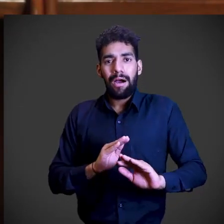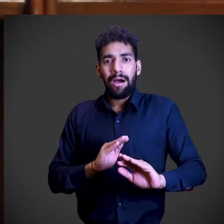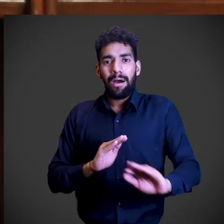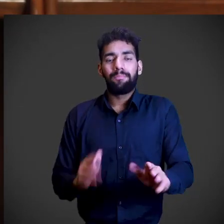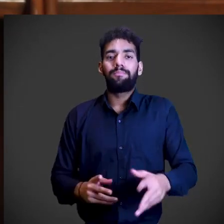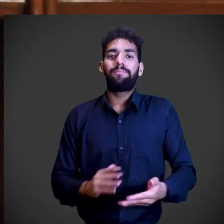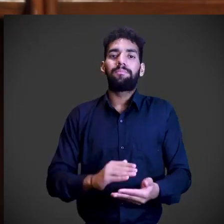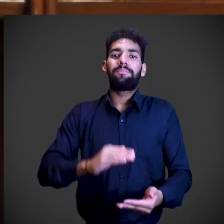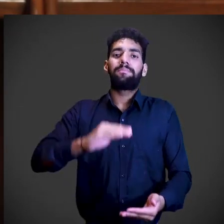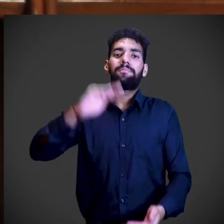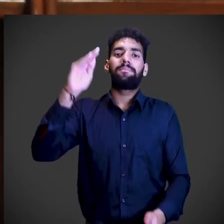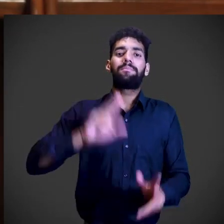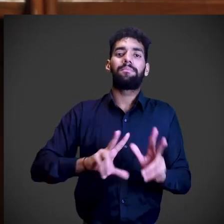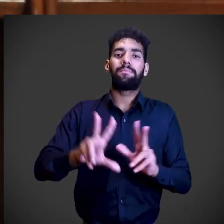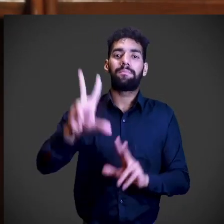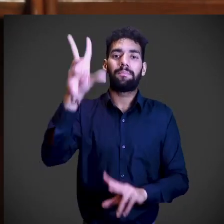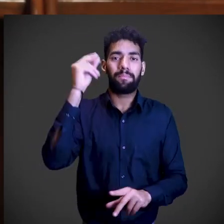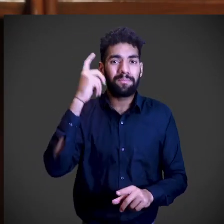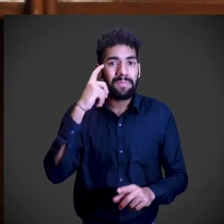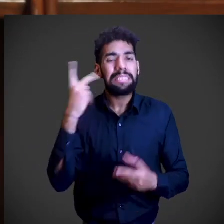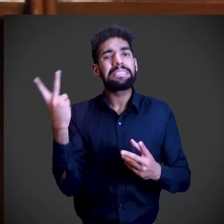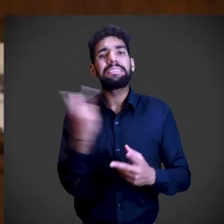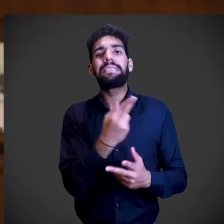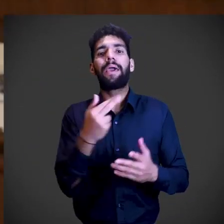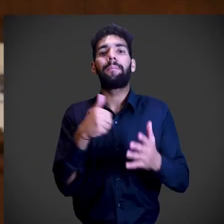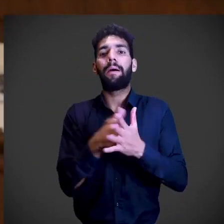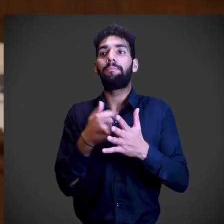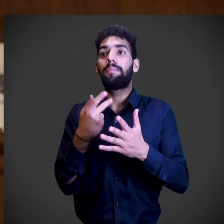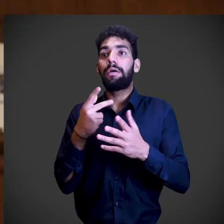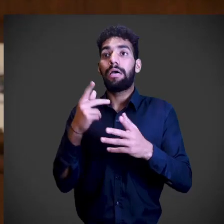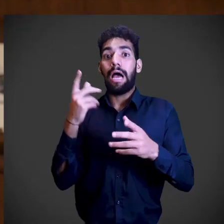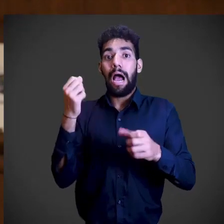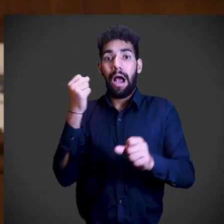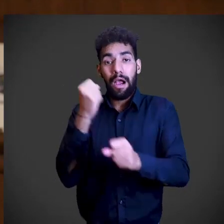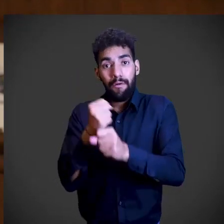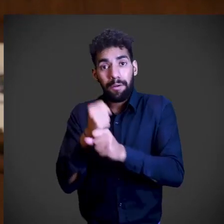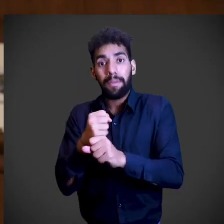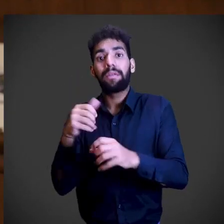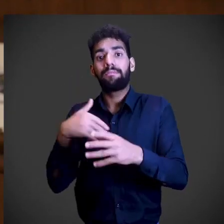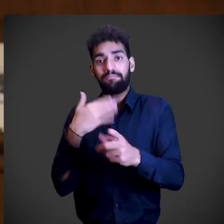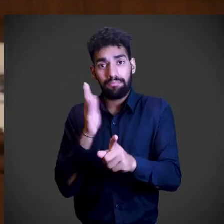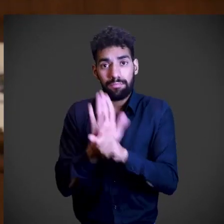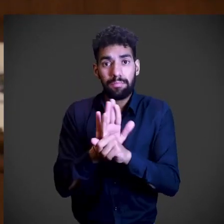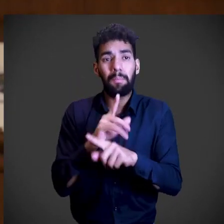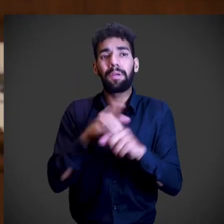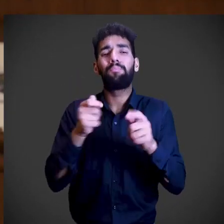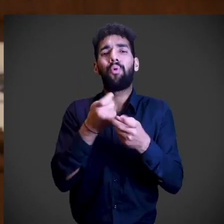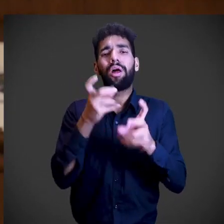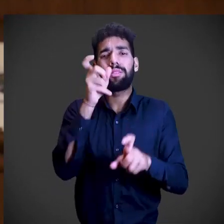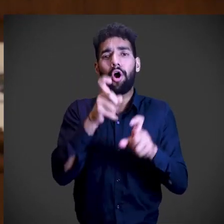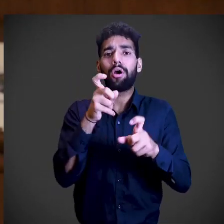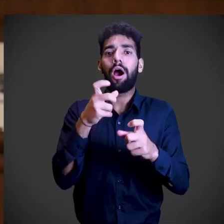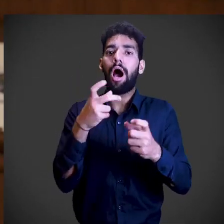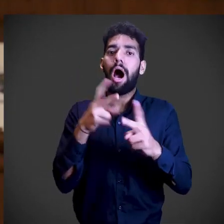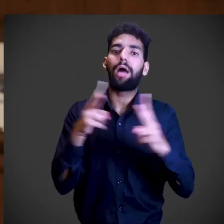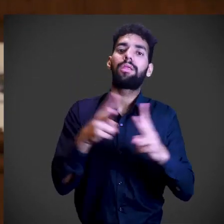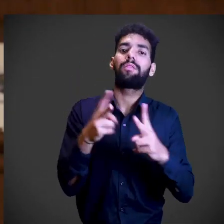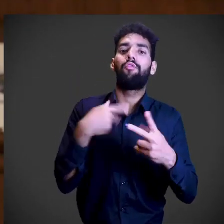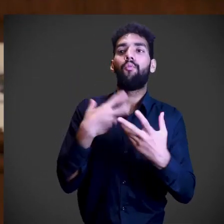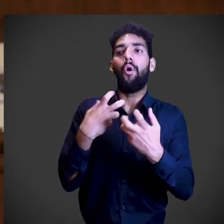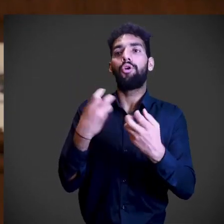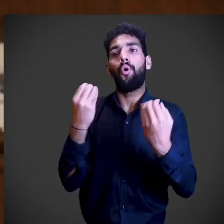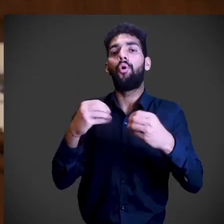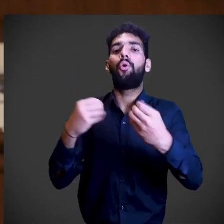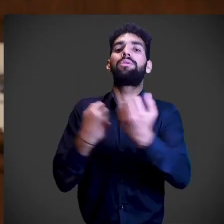में बिलीव करते हैं वो फिर बाद में तरक्की नहीं करते। कंपटीशन, चूँकि पाकिस्तान के जो अगर आप कंपेयर